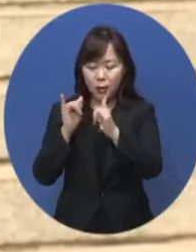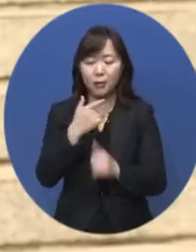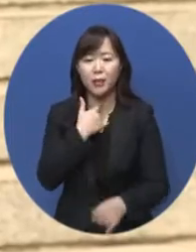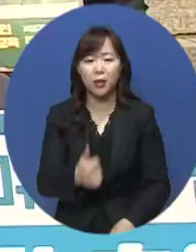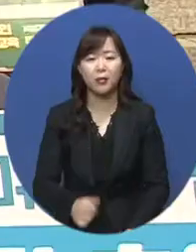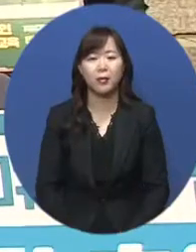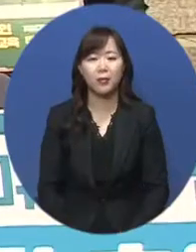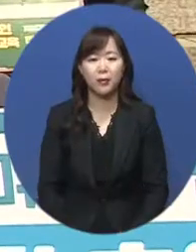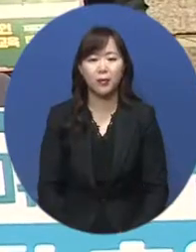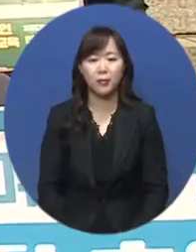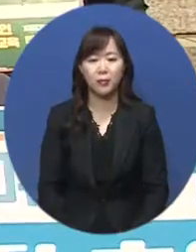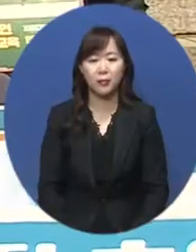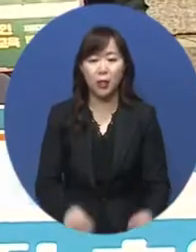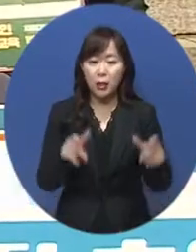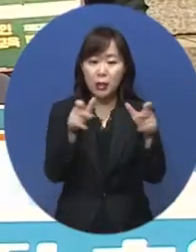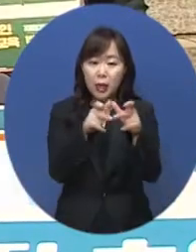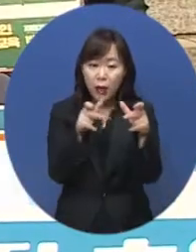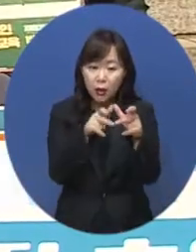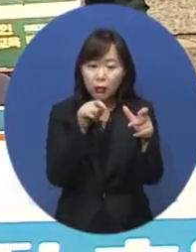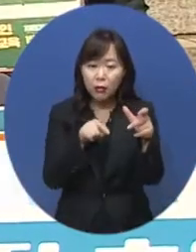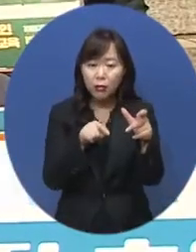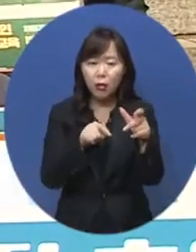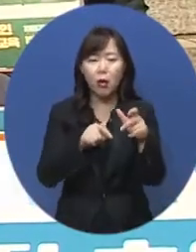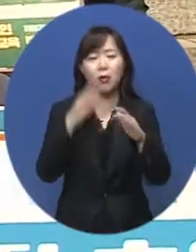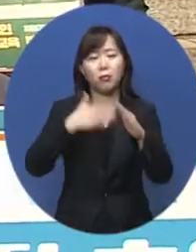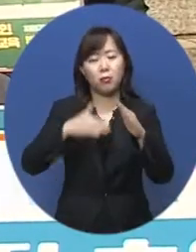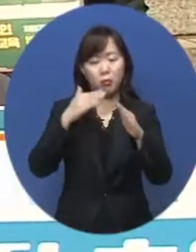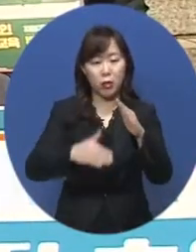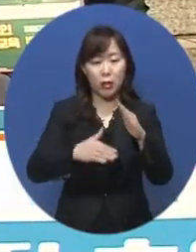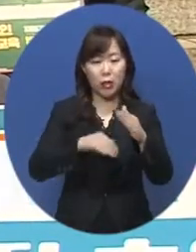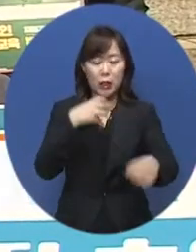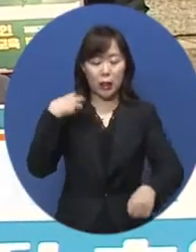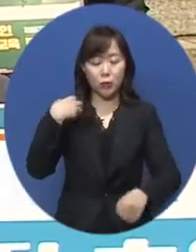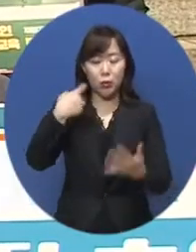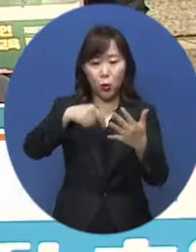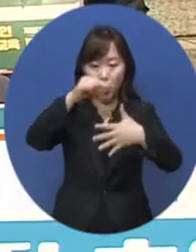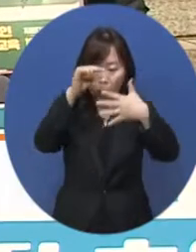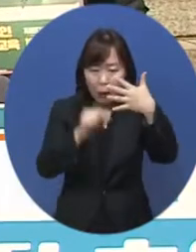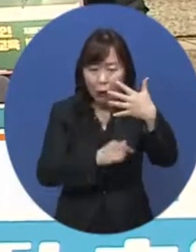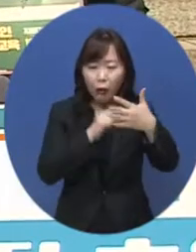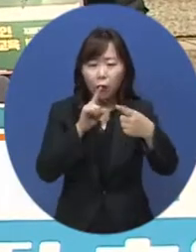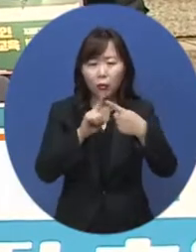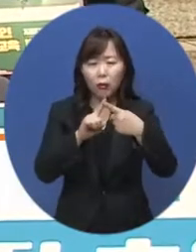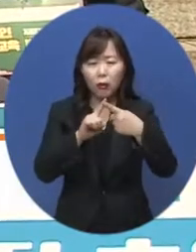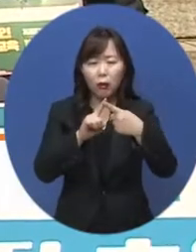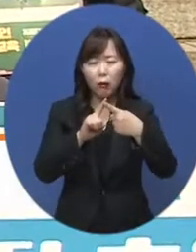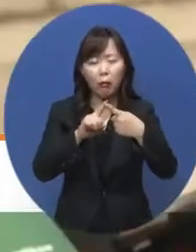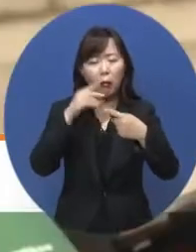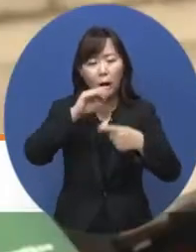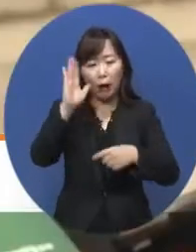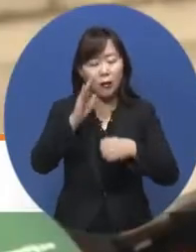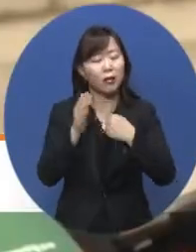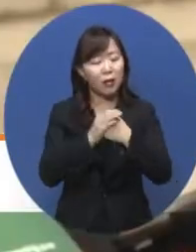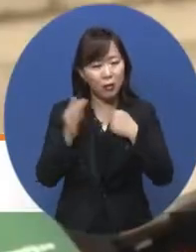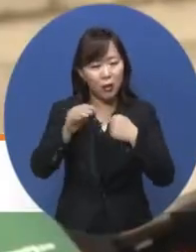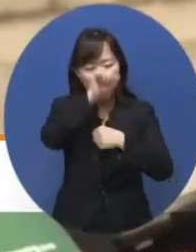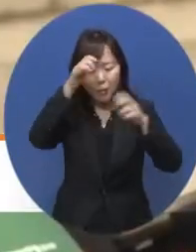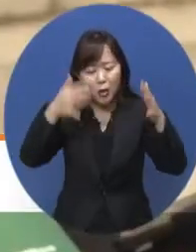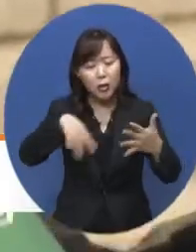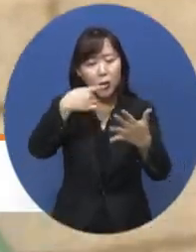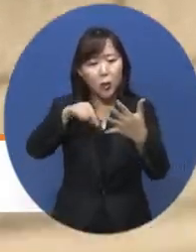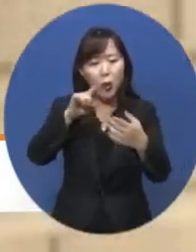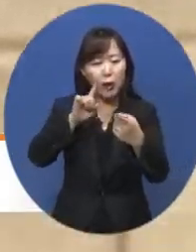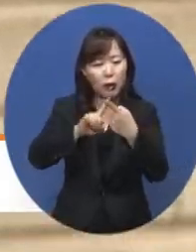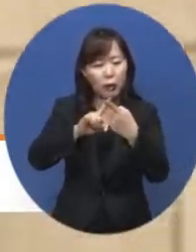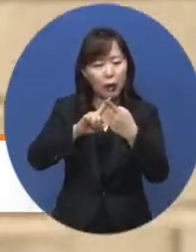열었습니다. 장애인의 경우 정규 의무교육 과정을 원활하게 이수하지 못하는 경우가 많아 평생교육에 대한